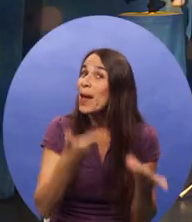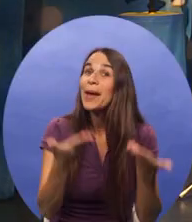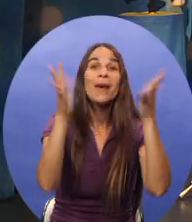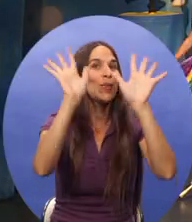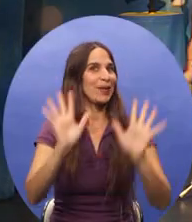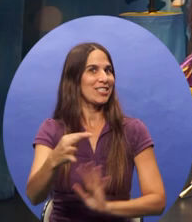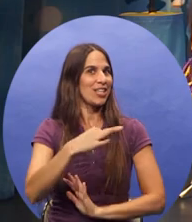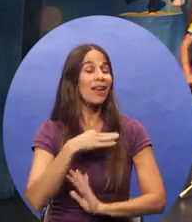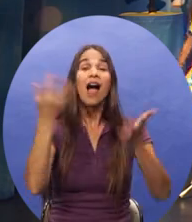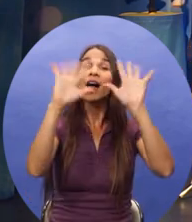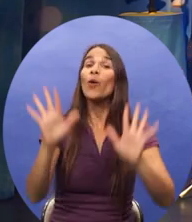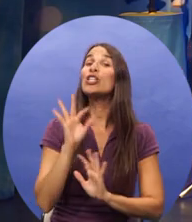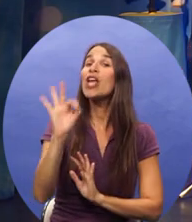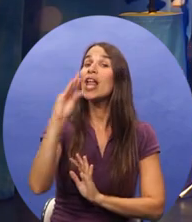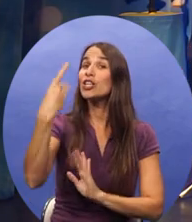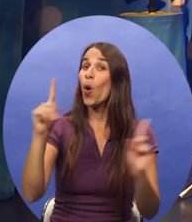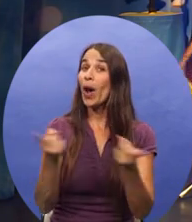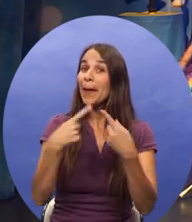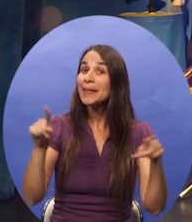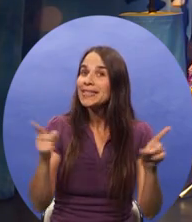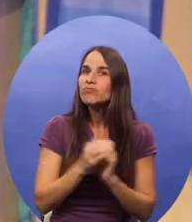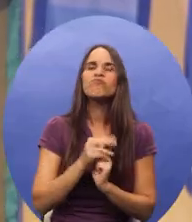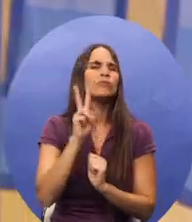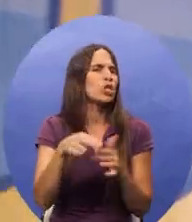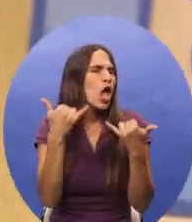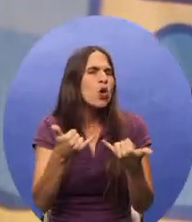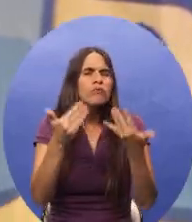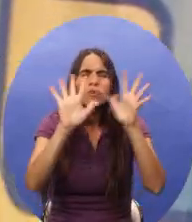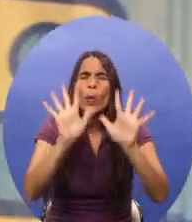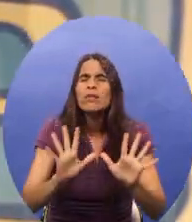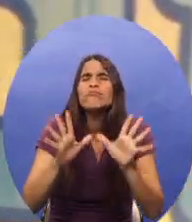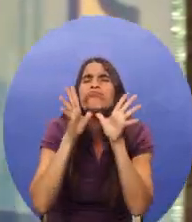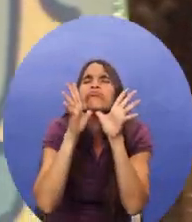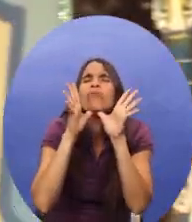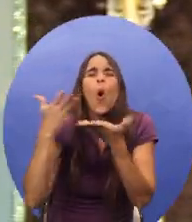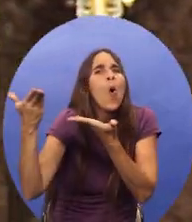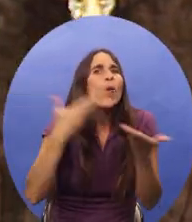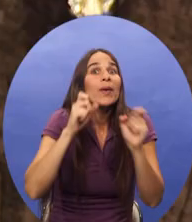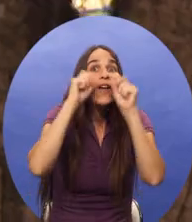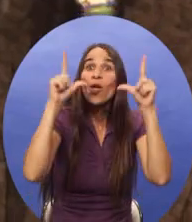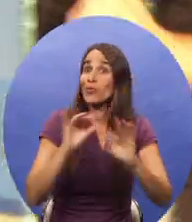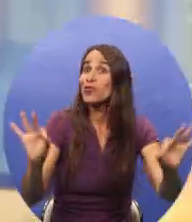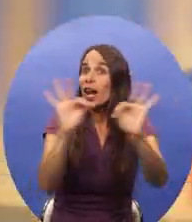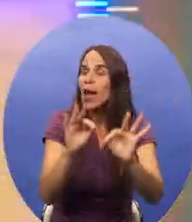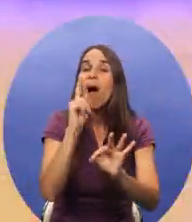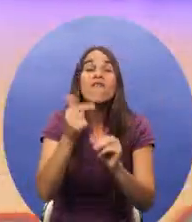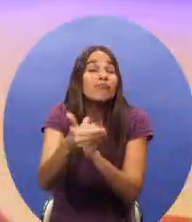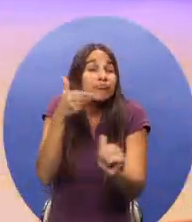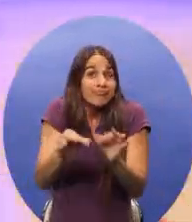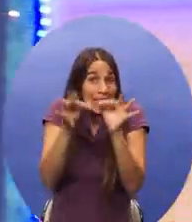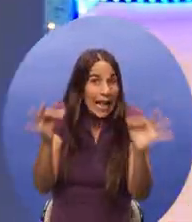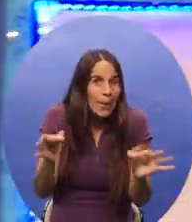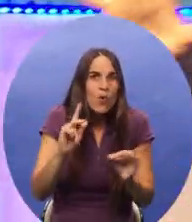ברוכים הבאים לתוכנית שלי, התוכנית של דרורמי. יש לנו היום תוכנית מלאה ברוכים והפתעות בשבילכם. אבל